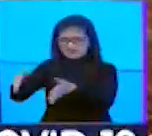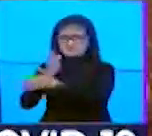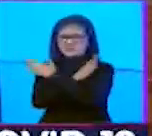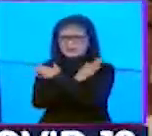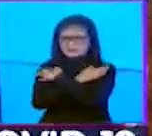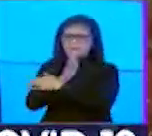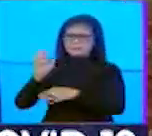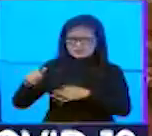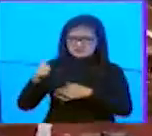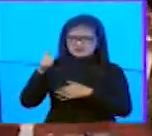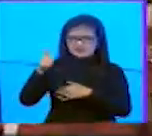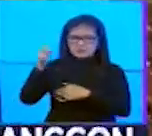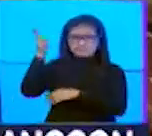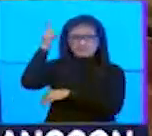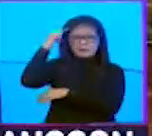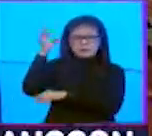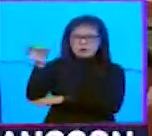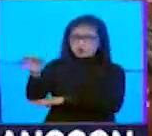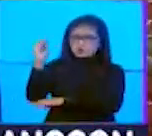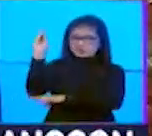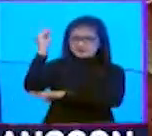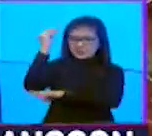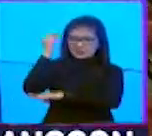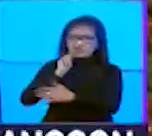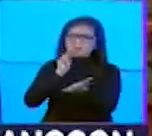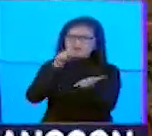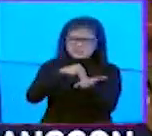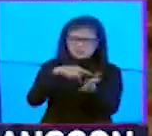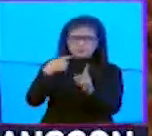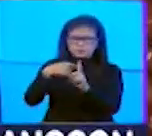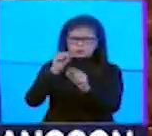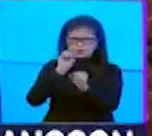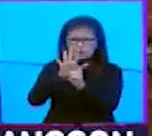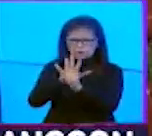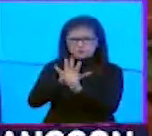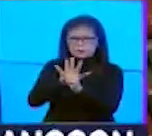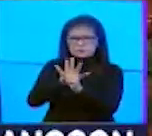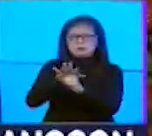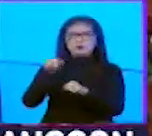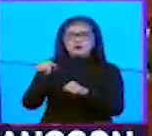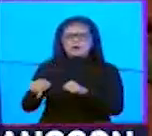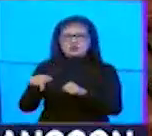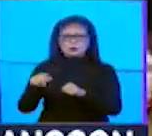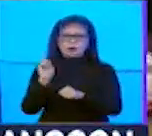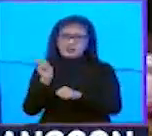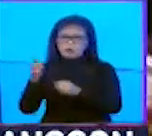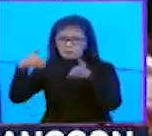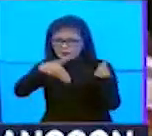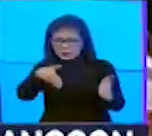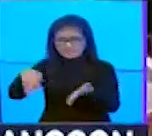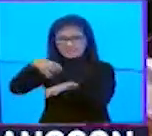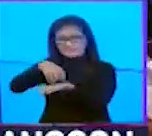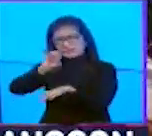Sementara itu, Pemprov DKI Jakarta kini mengizinkan jenazah pasien positif corona untuk dimakamkan di luar TPU Pondok Rangon, Jakarta Timur. Ini terjadi karena saat